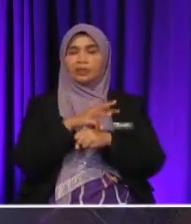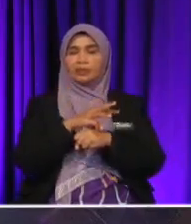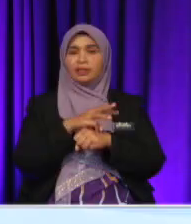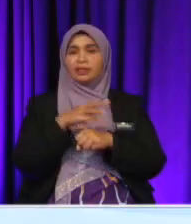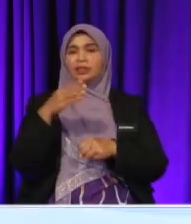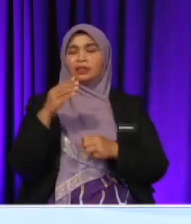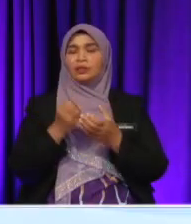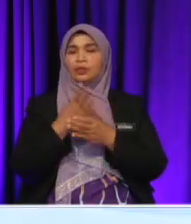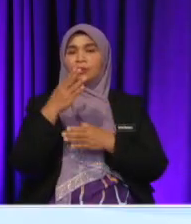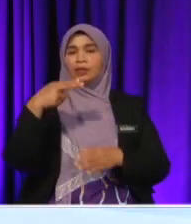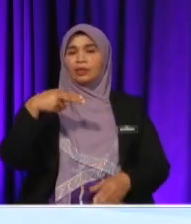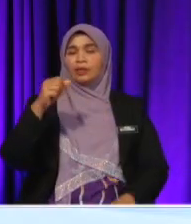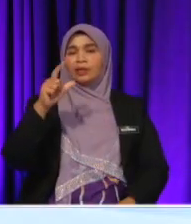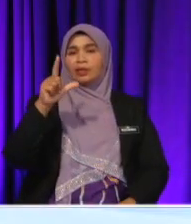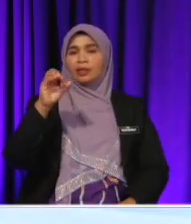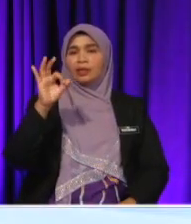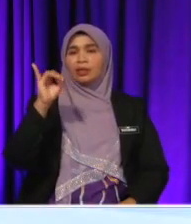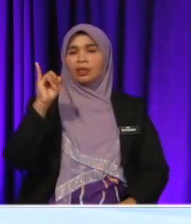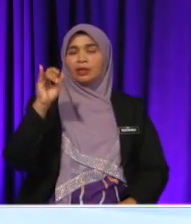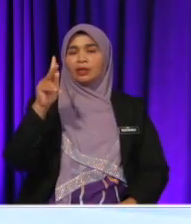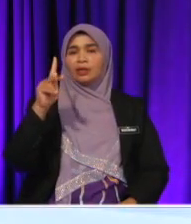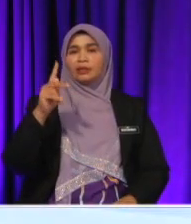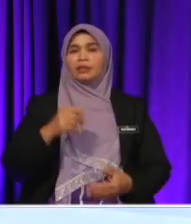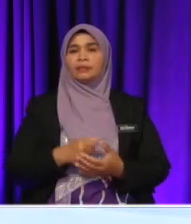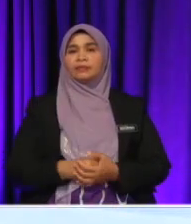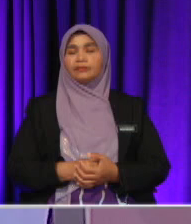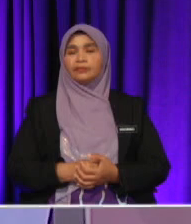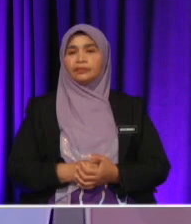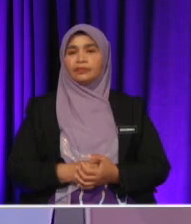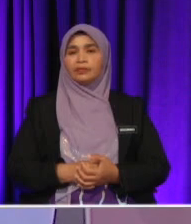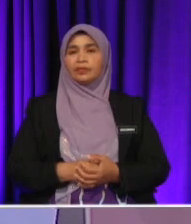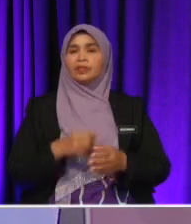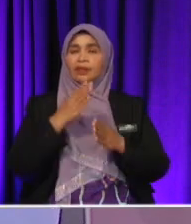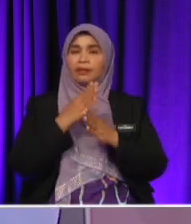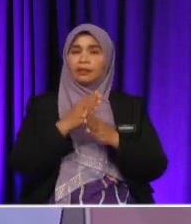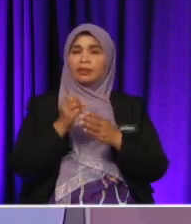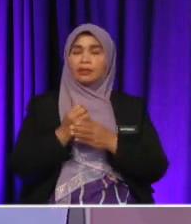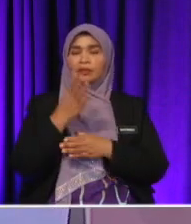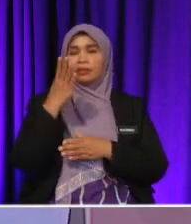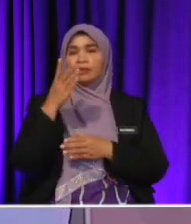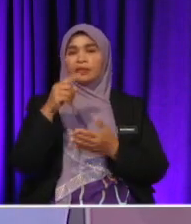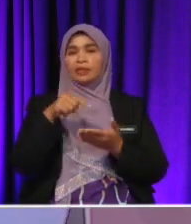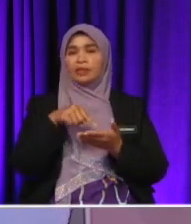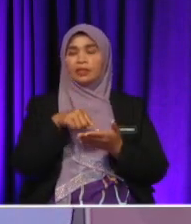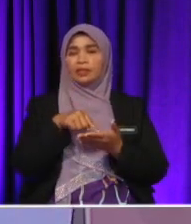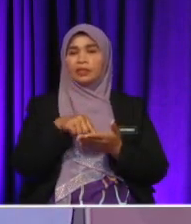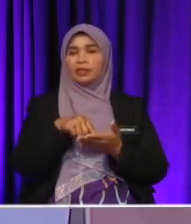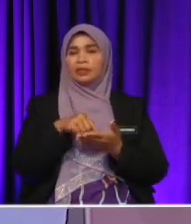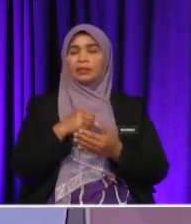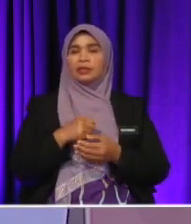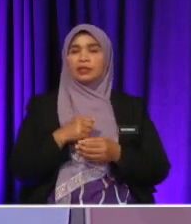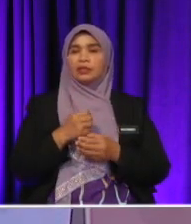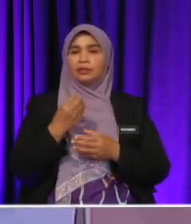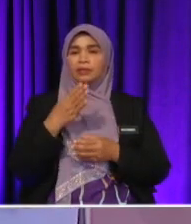adakah bentuk Pokoknya adalah sama ataupun ada garasinya sebenarnya kebanyakan spesies misi mempunyai